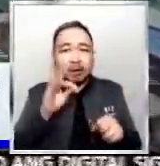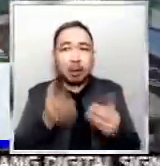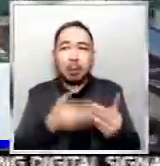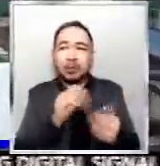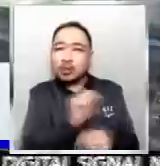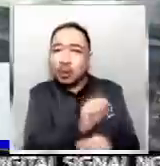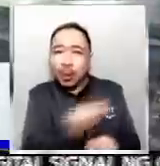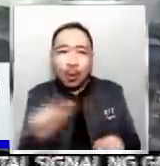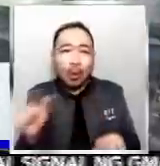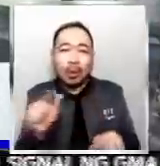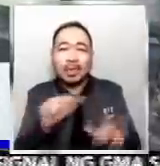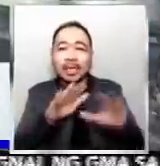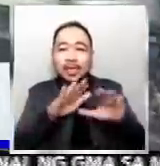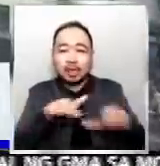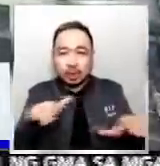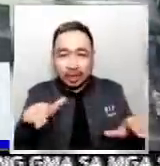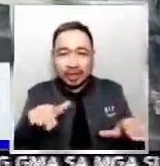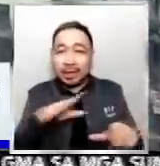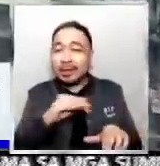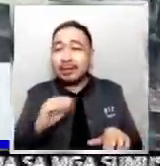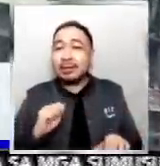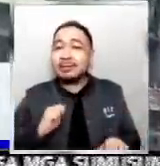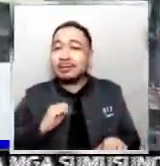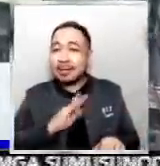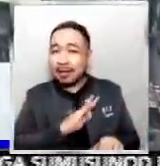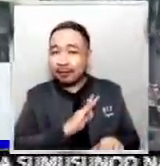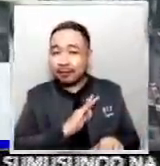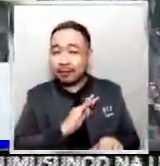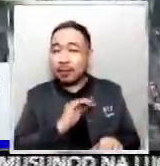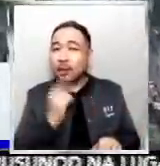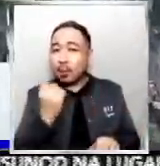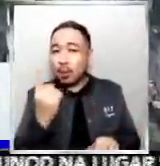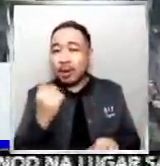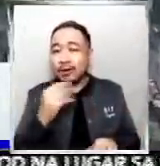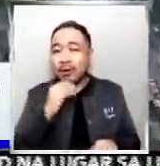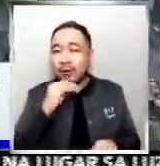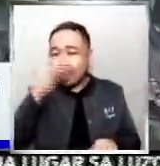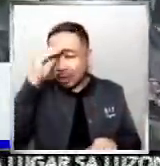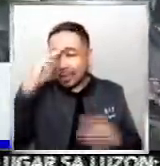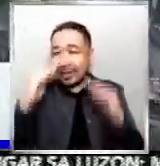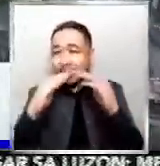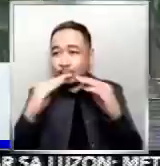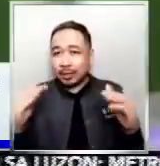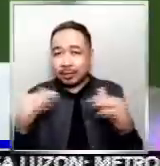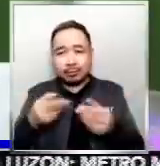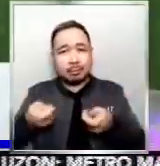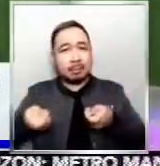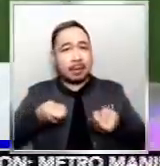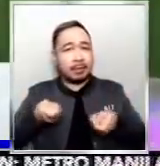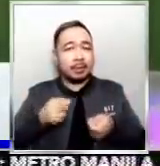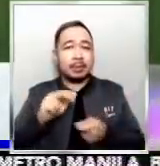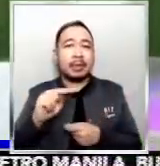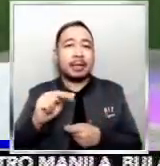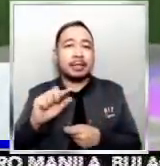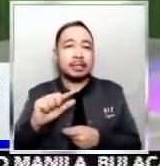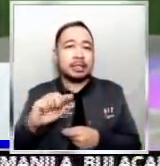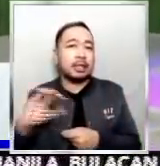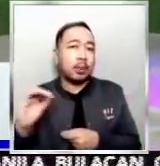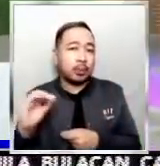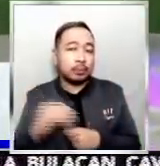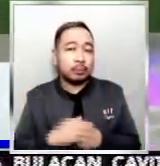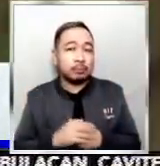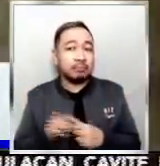bahay ampunan na pinatatakbo ng isang NGO o non-governmental organization. Ayon kay Belmonte,